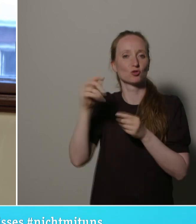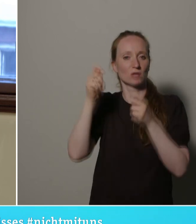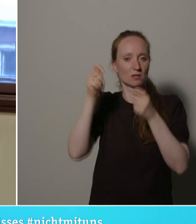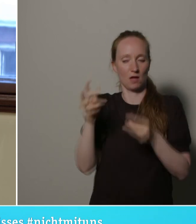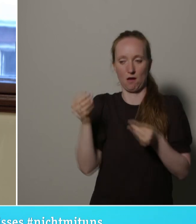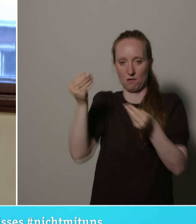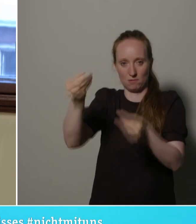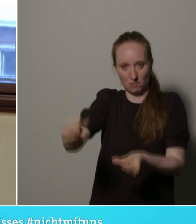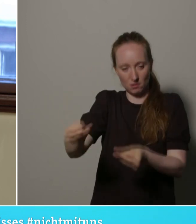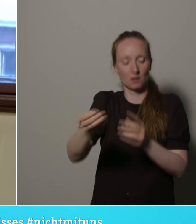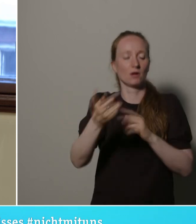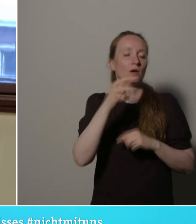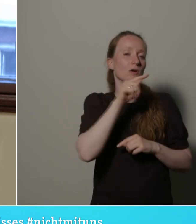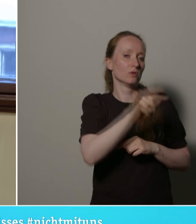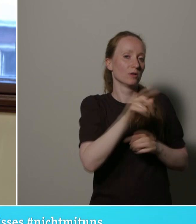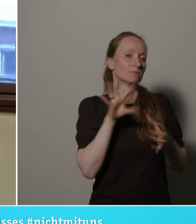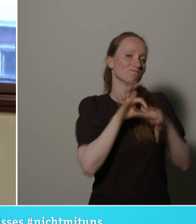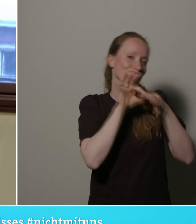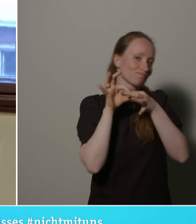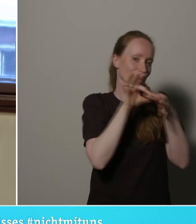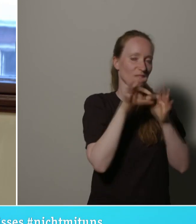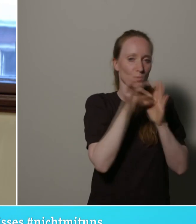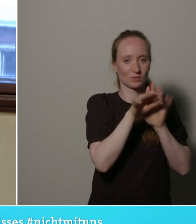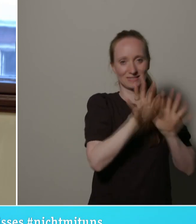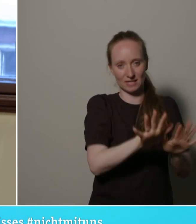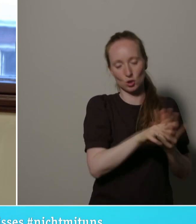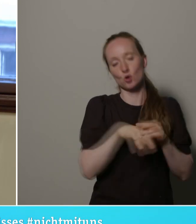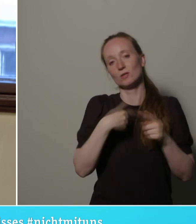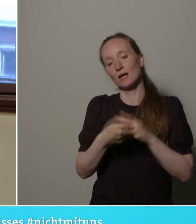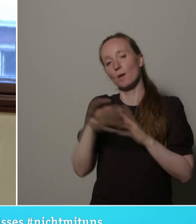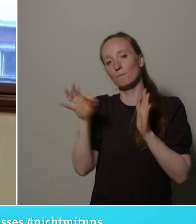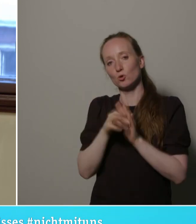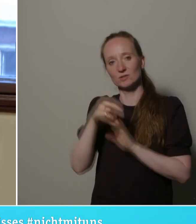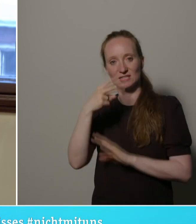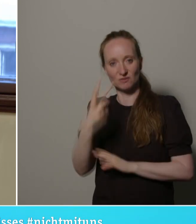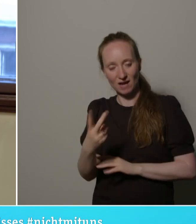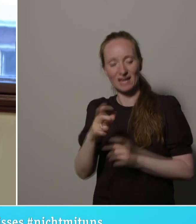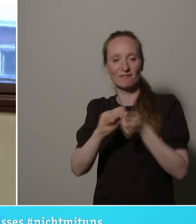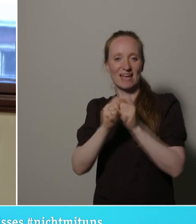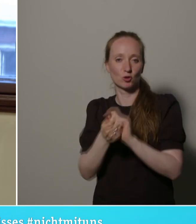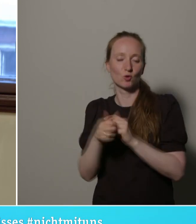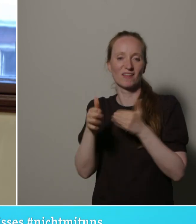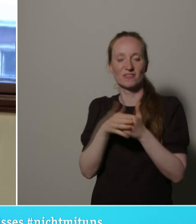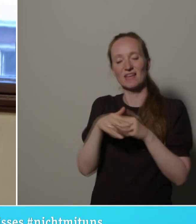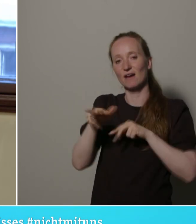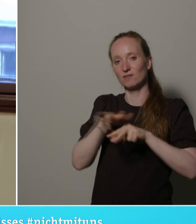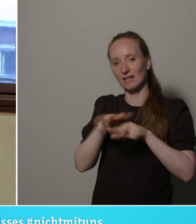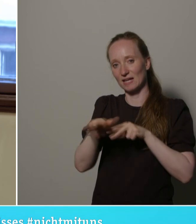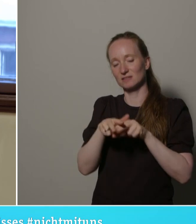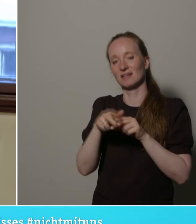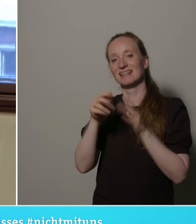würden dafür den Punkt 2 unseres Antrags Veränderung Nahverkehrstarife zurückziehen und auch den Punkt